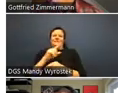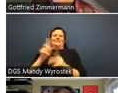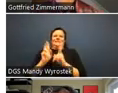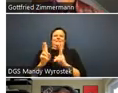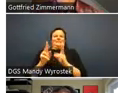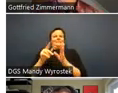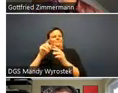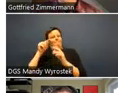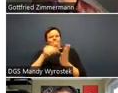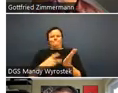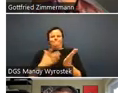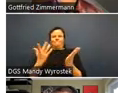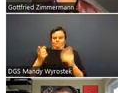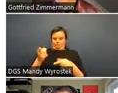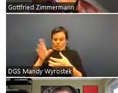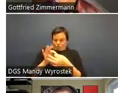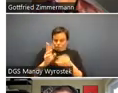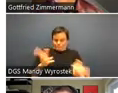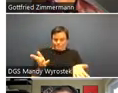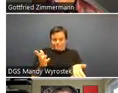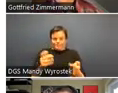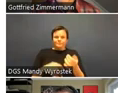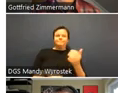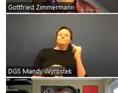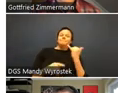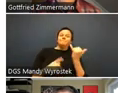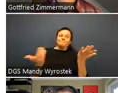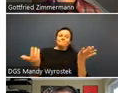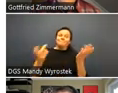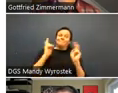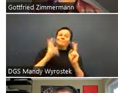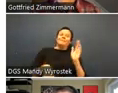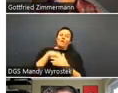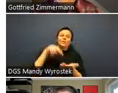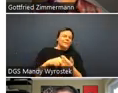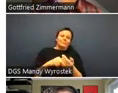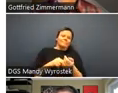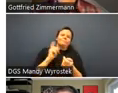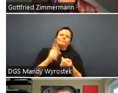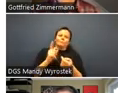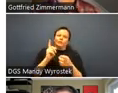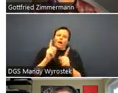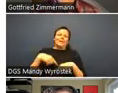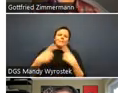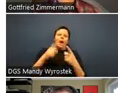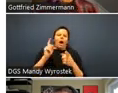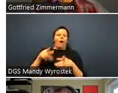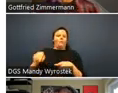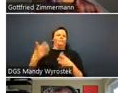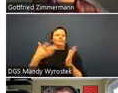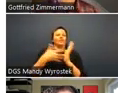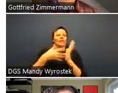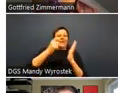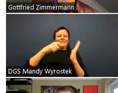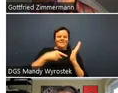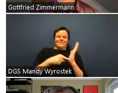Man sollte immer auch die Checkliste von Hand noch durchgehen. Aber es hilft durchaus, auch mir zum Beispiel zu entdecken, ach,